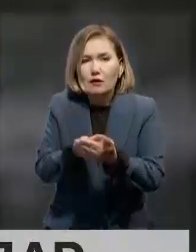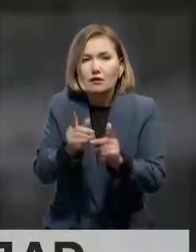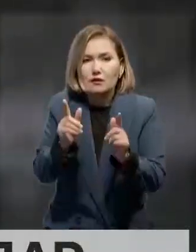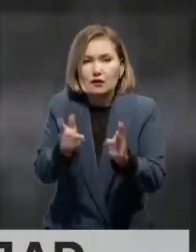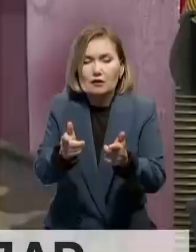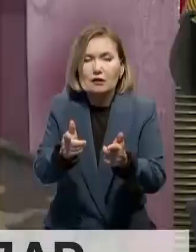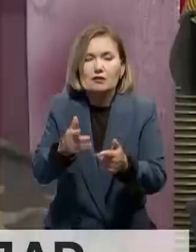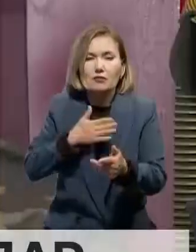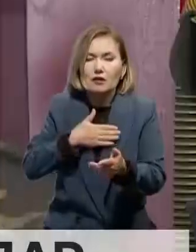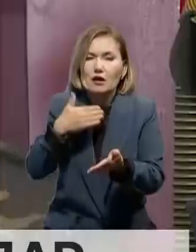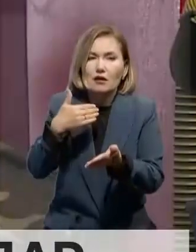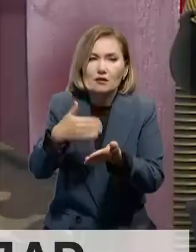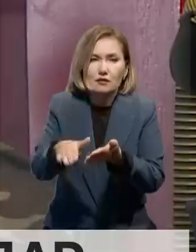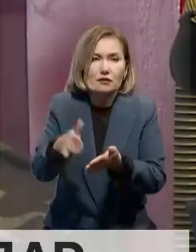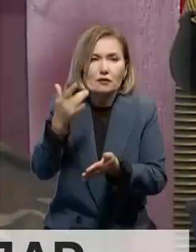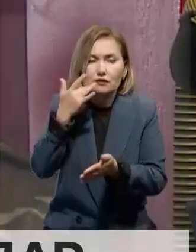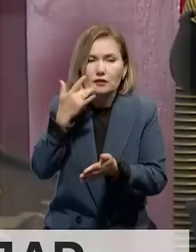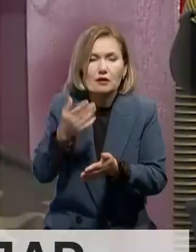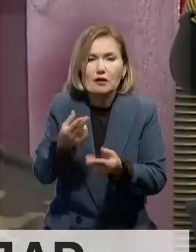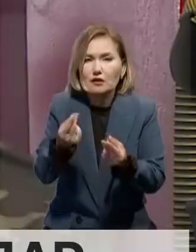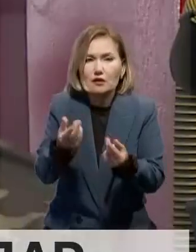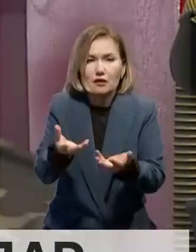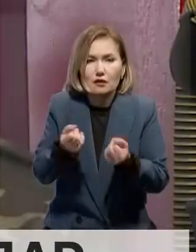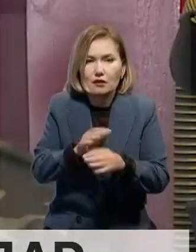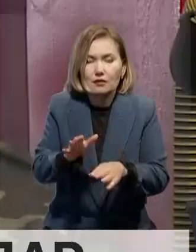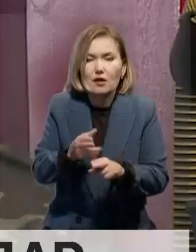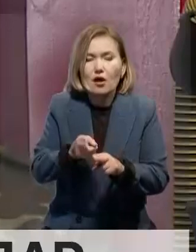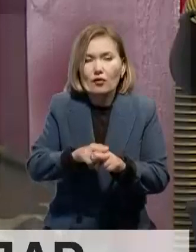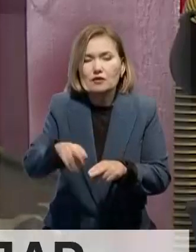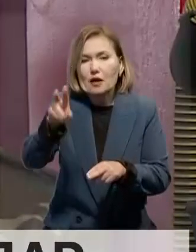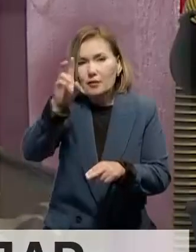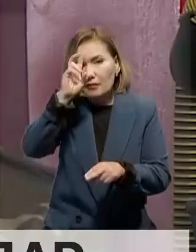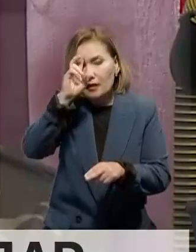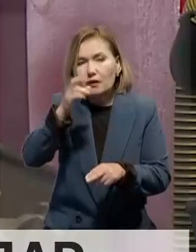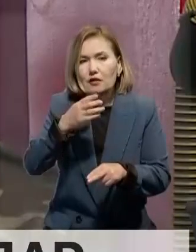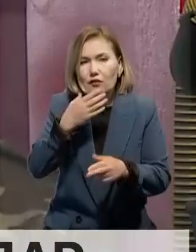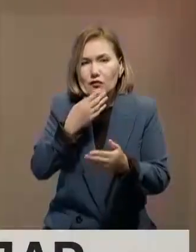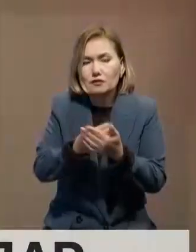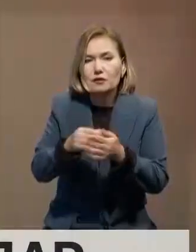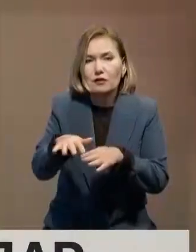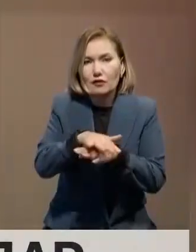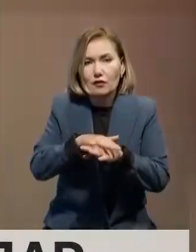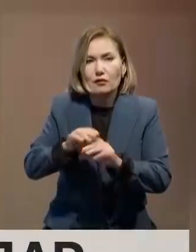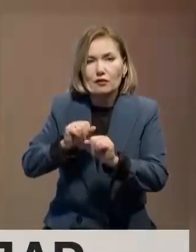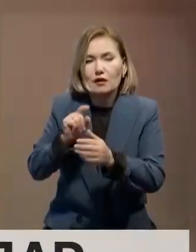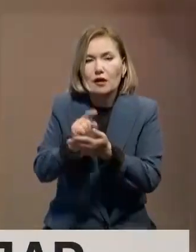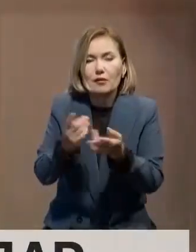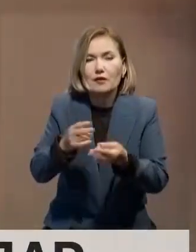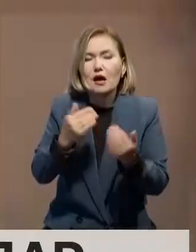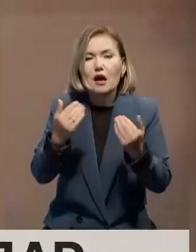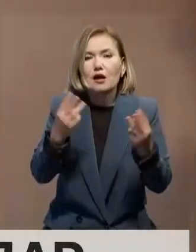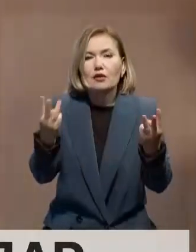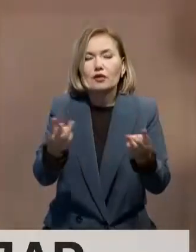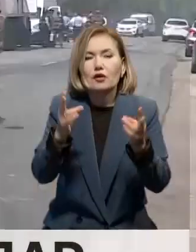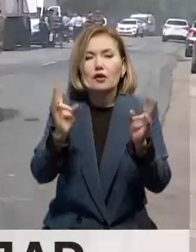жұмыстасымыз тегін, көрдіңіз бе, мысалы бізге осы мемлекет уже төлеп отыр ай сайын ай. Мамандардың пайымдауынша, қазір